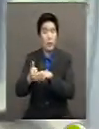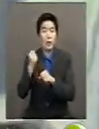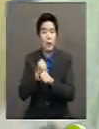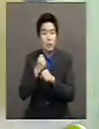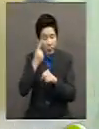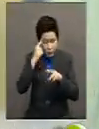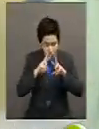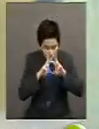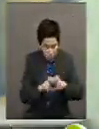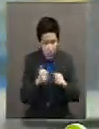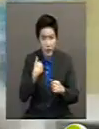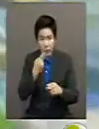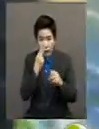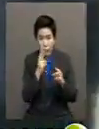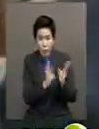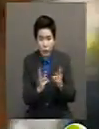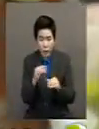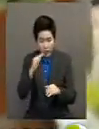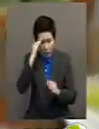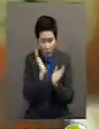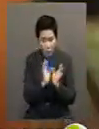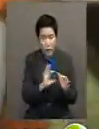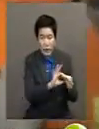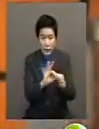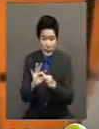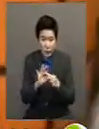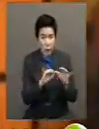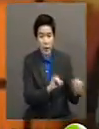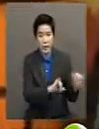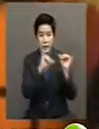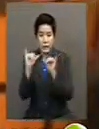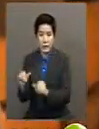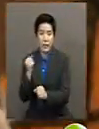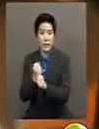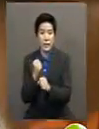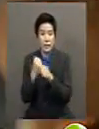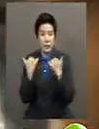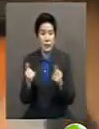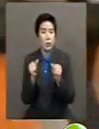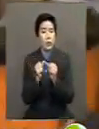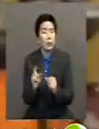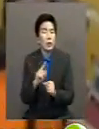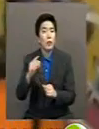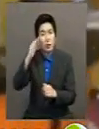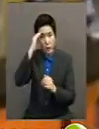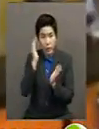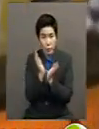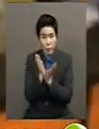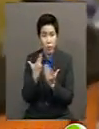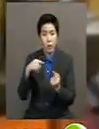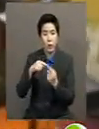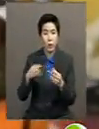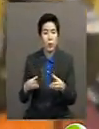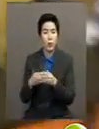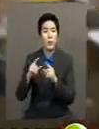นะครับและระหว่างการสืบสวนก็ให้ย้ายนายตำรวจทั้ง5ท่านเนี่ยนะฮะเข้ามาอยู่ที่กองบังคับการตำรวจนครบ